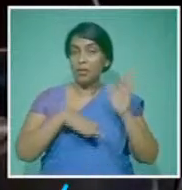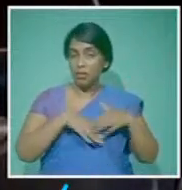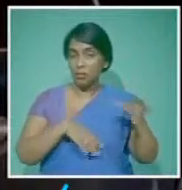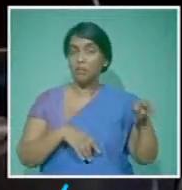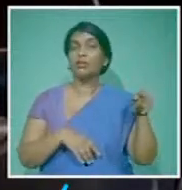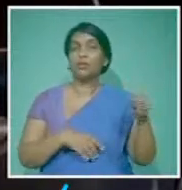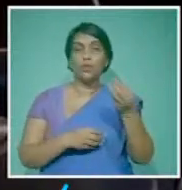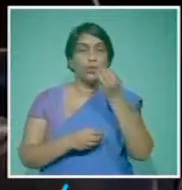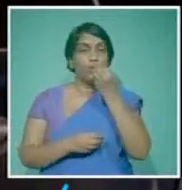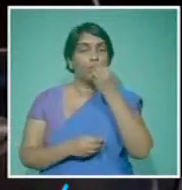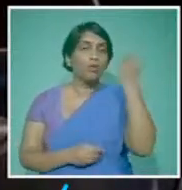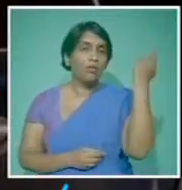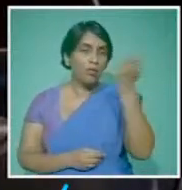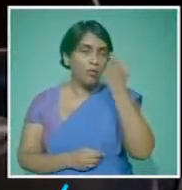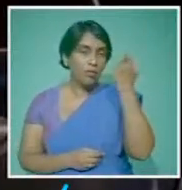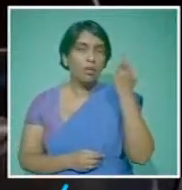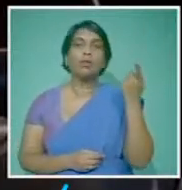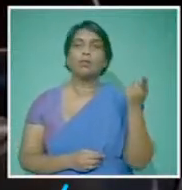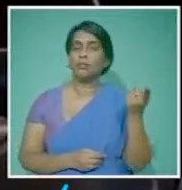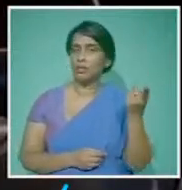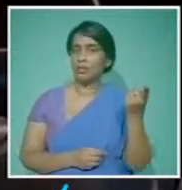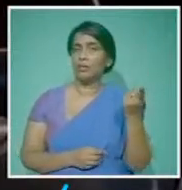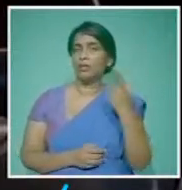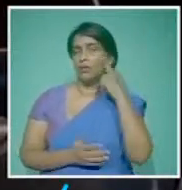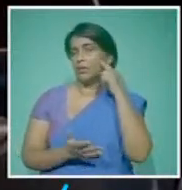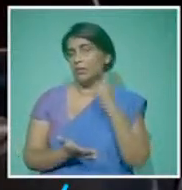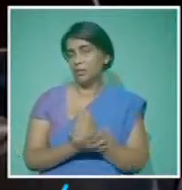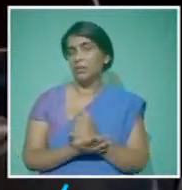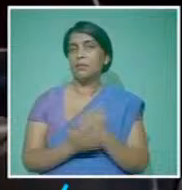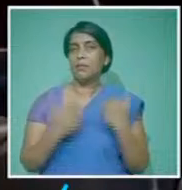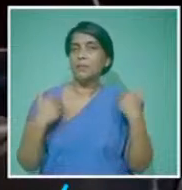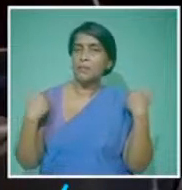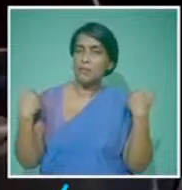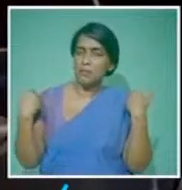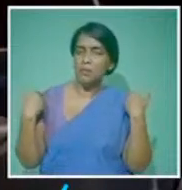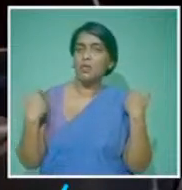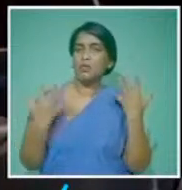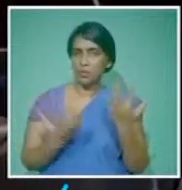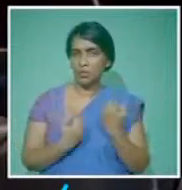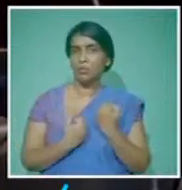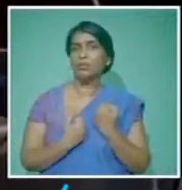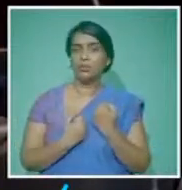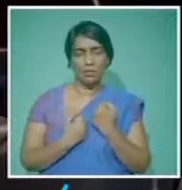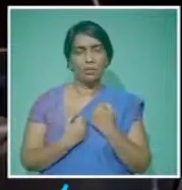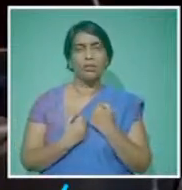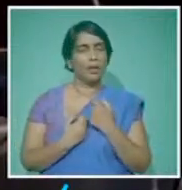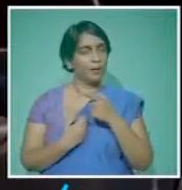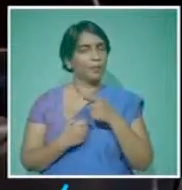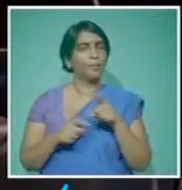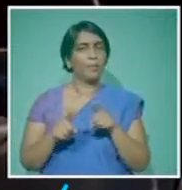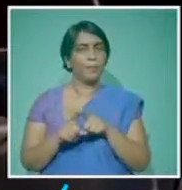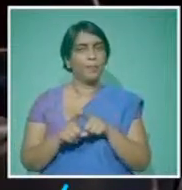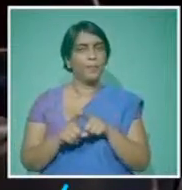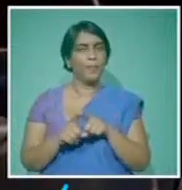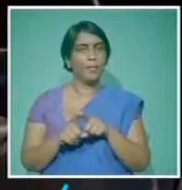ආහාර වේලක් හොයාගන්න අතිශයින් මහන්සි වෙන්න ඕනේ. ඒක ගැන